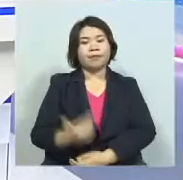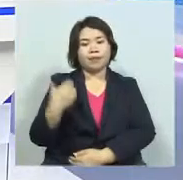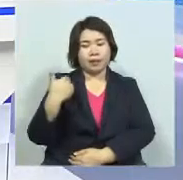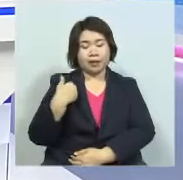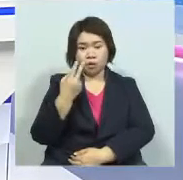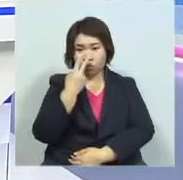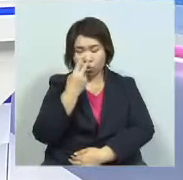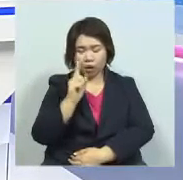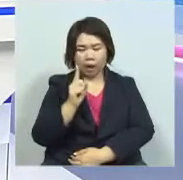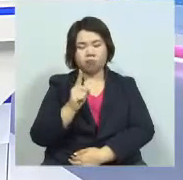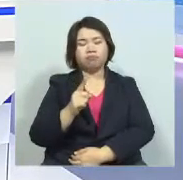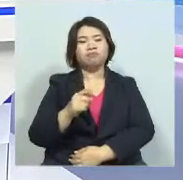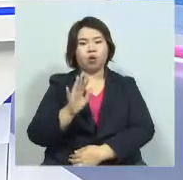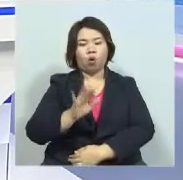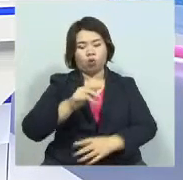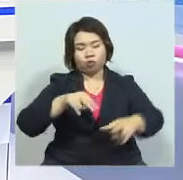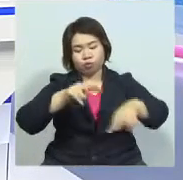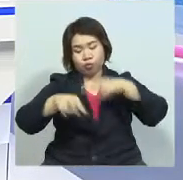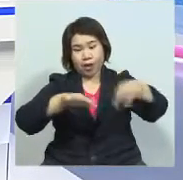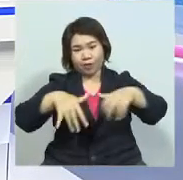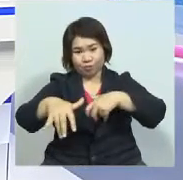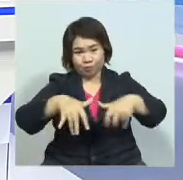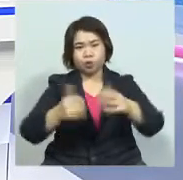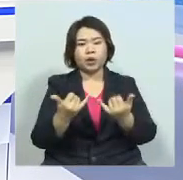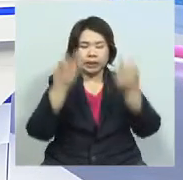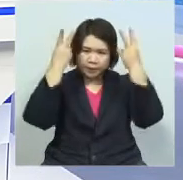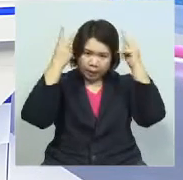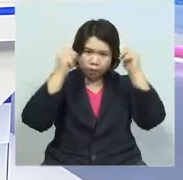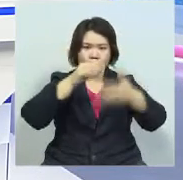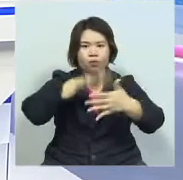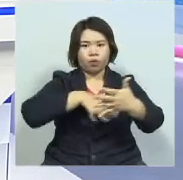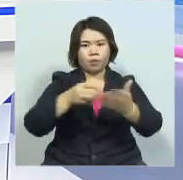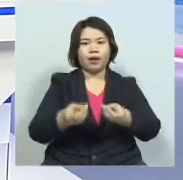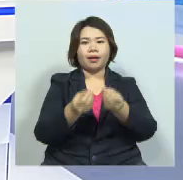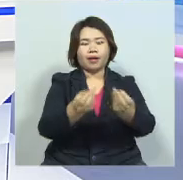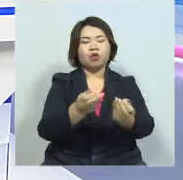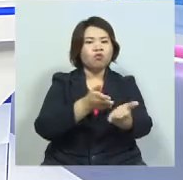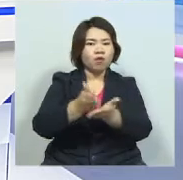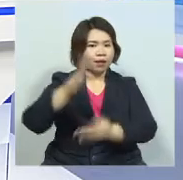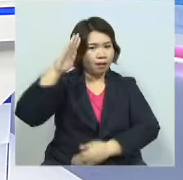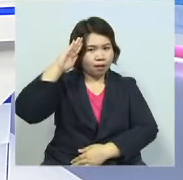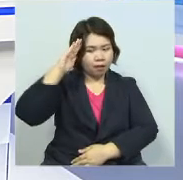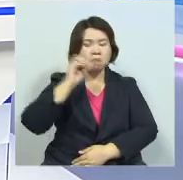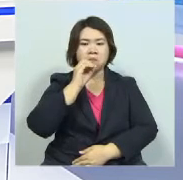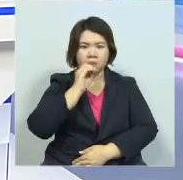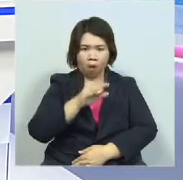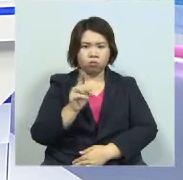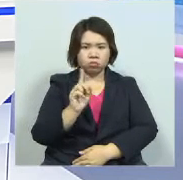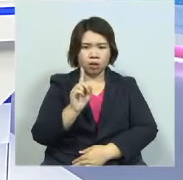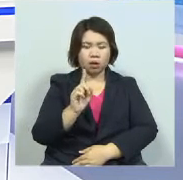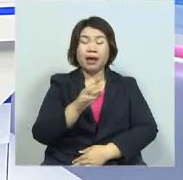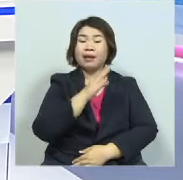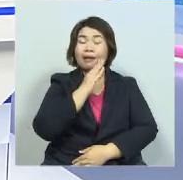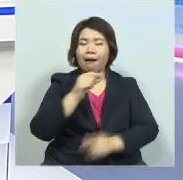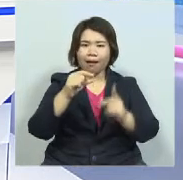มาดูเรื่องการดูแลประชาชนนะคะวันนี้นายกรัฐมนตรีได้มอบนโยบายหน่วยงานด้านความมั่นคงแล้วก็ย้ำนะคะว่าเรื่องของความมั่นค